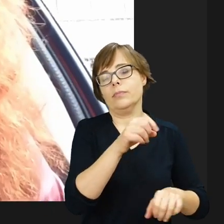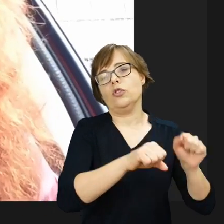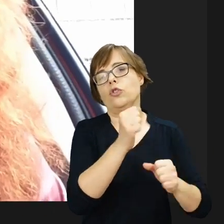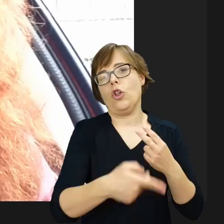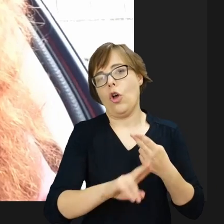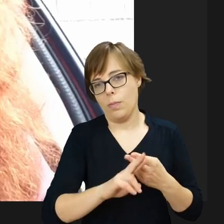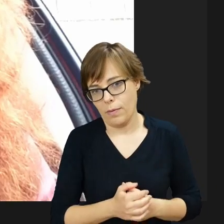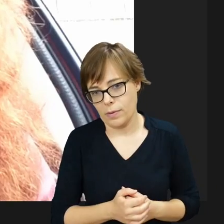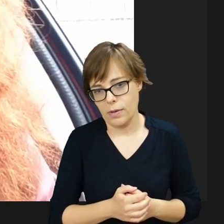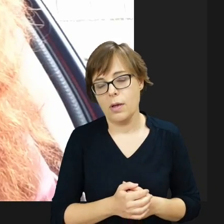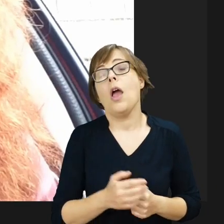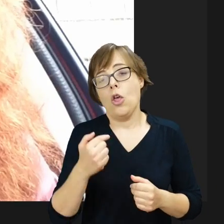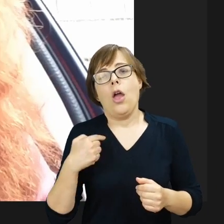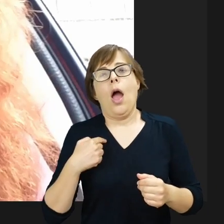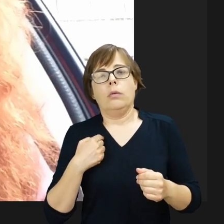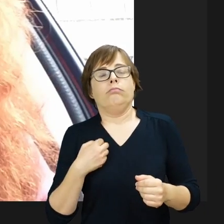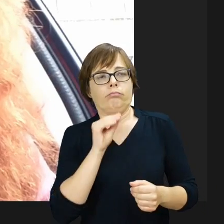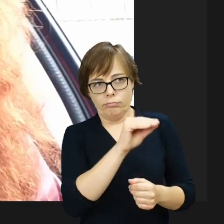uzasadniłam interes,